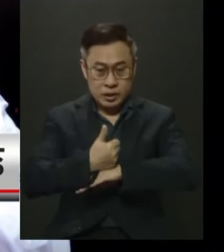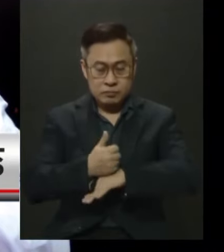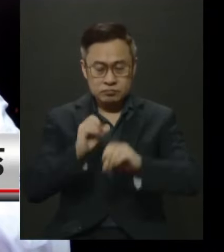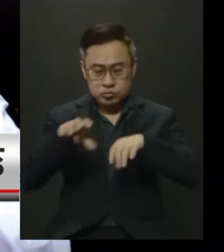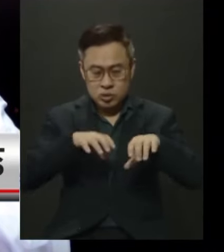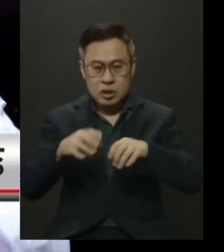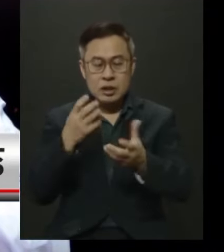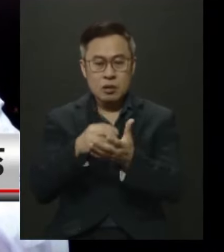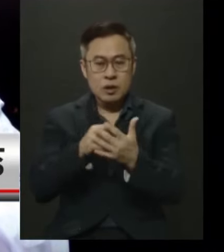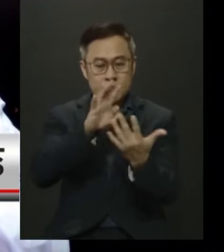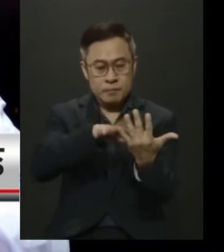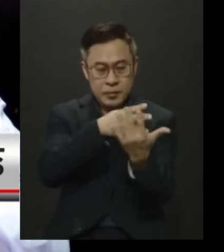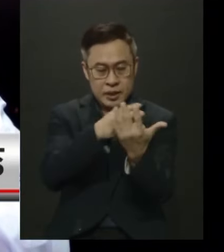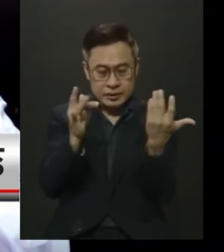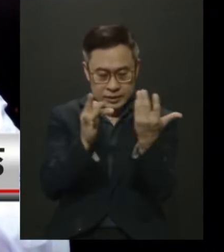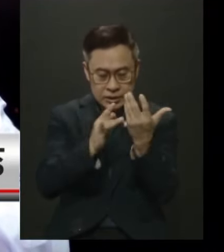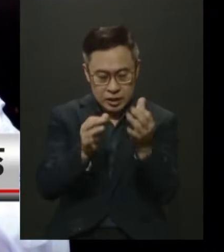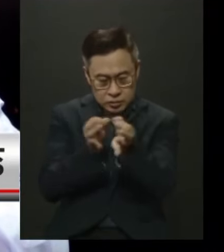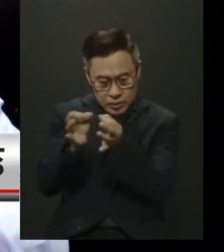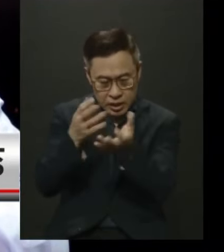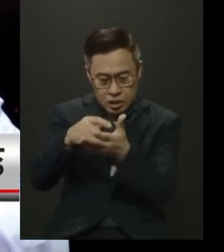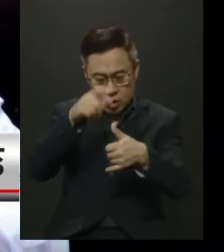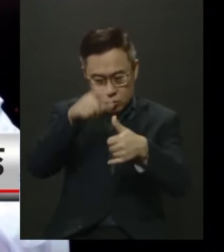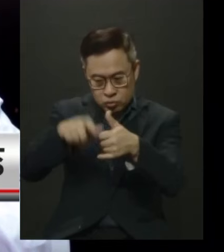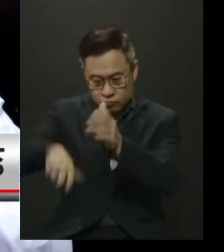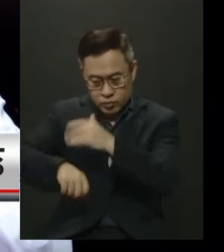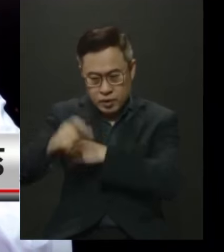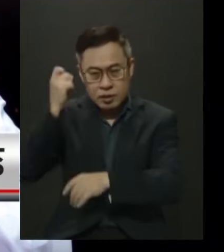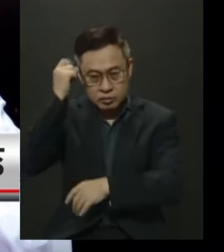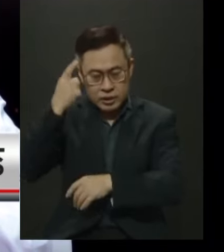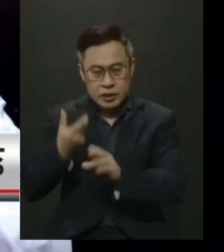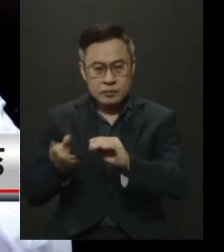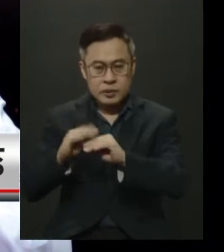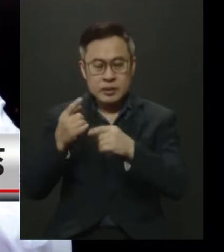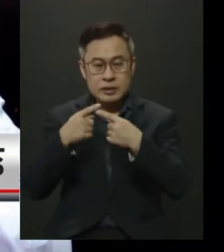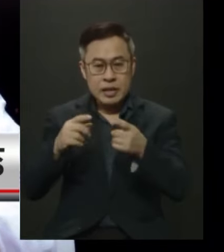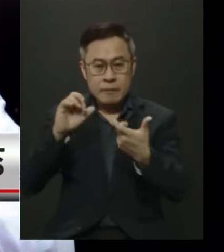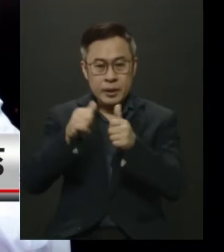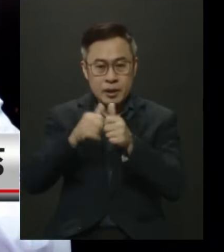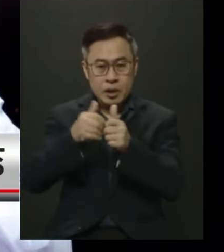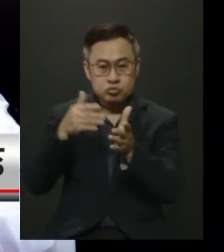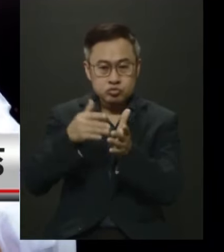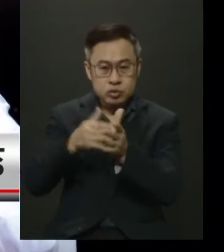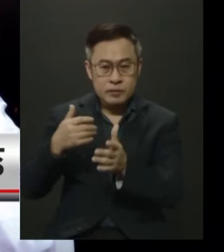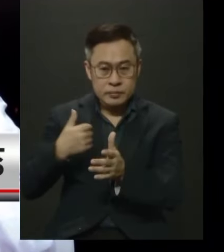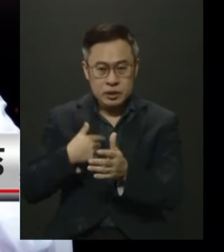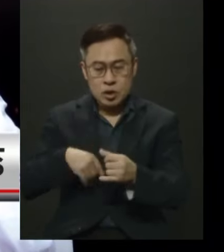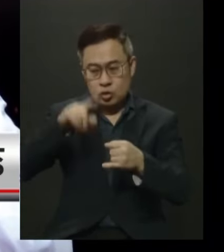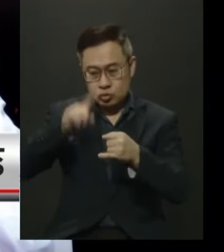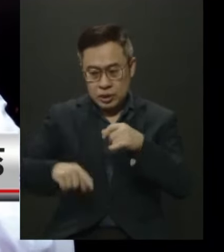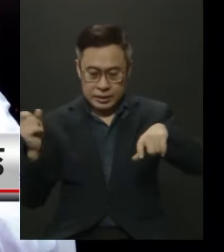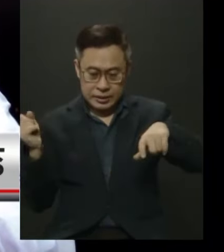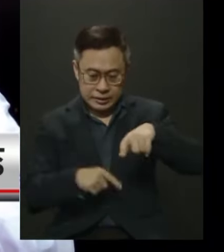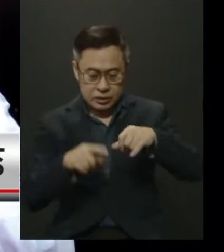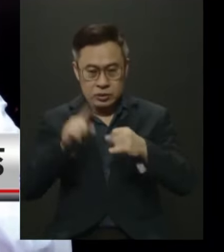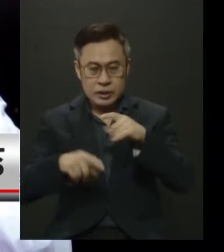แท็กติกวิธีการเล่นของเขาได้ดีขึ้นในทุกๆวันอย่างไรก็ตามทีมยังมีปัญหาในเรื่องของการจบสกอร์ที่ยังทำ